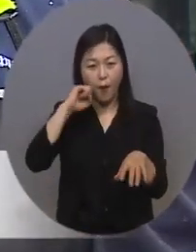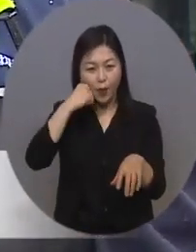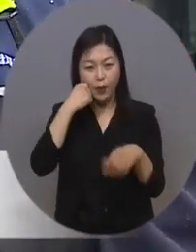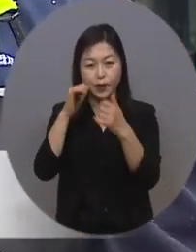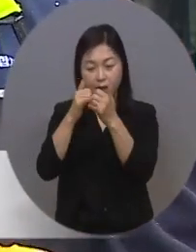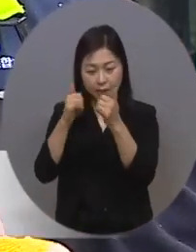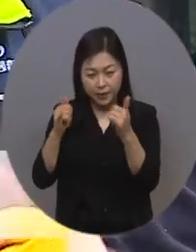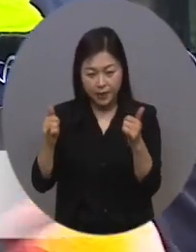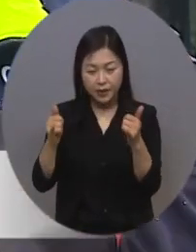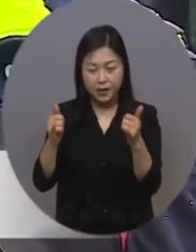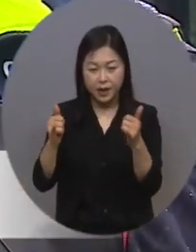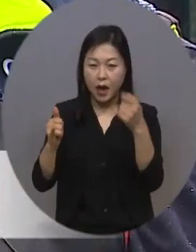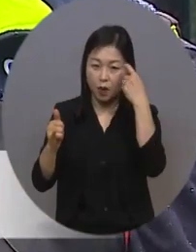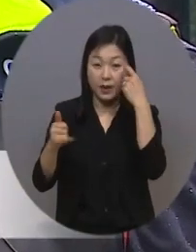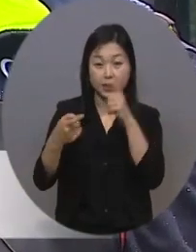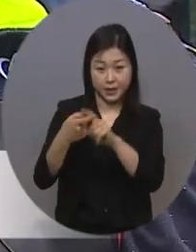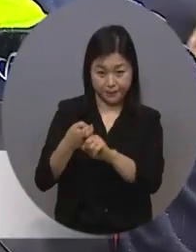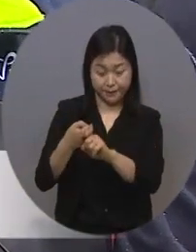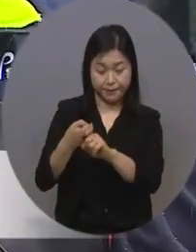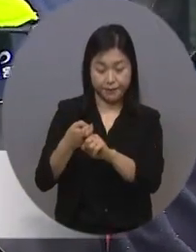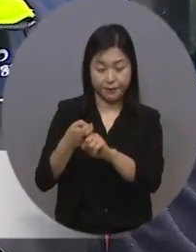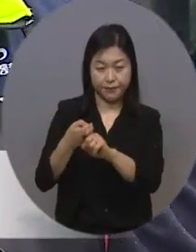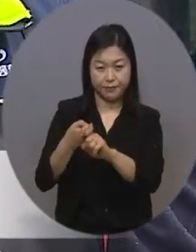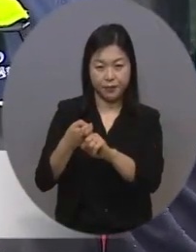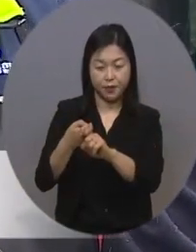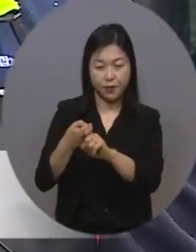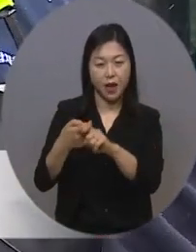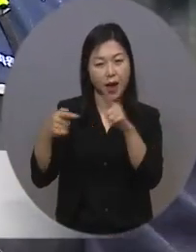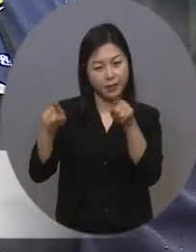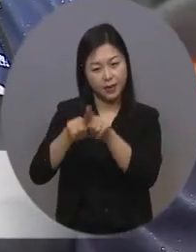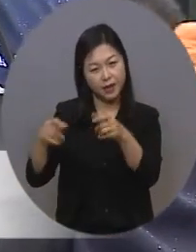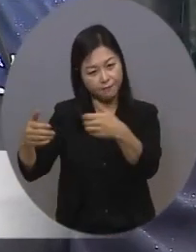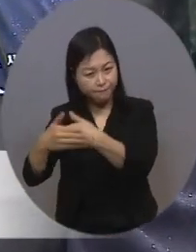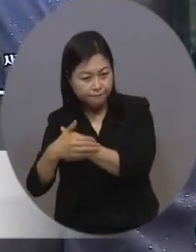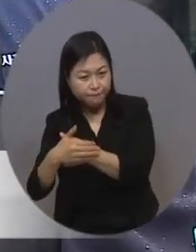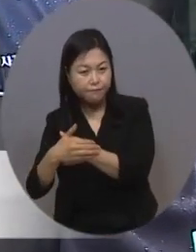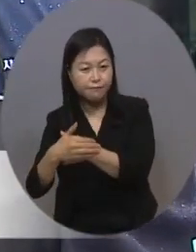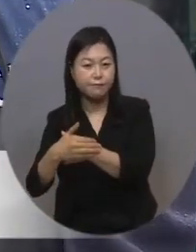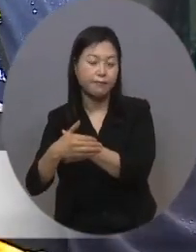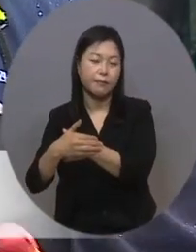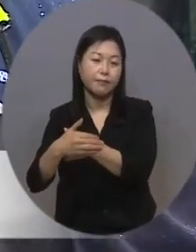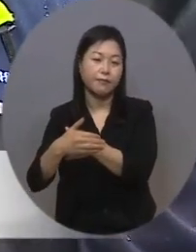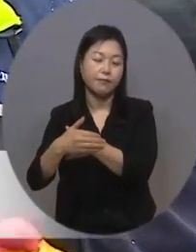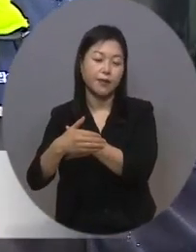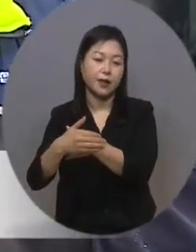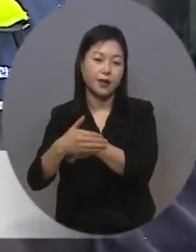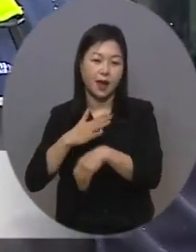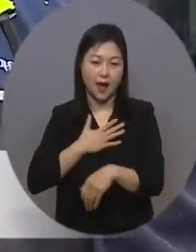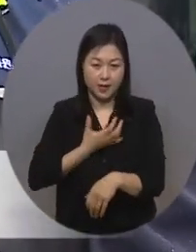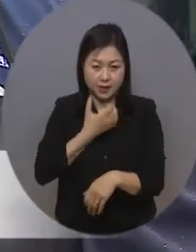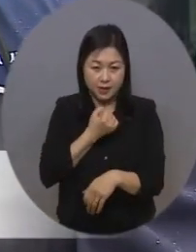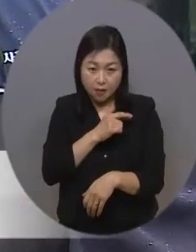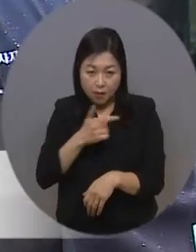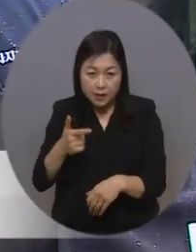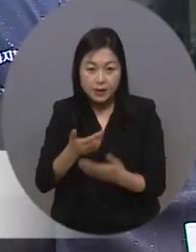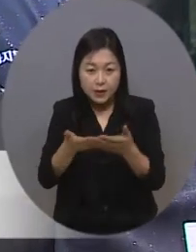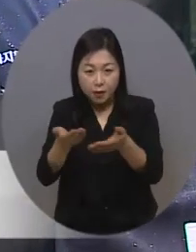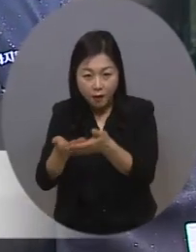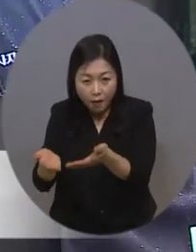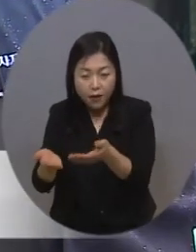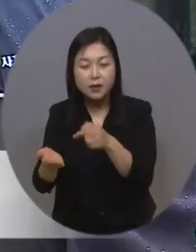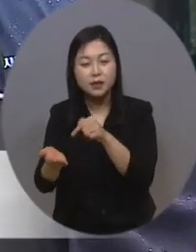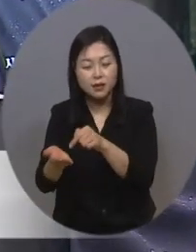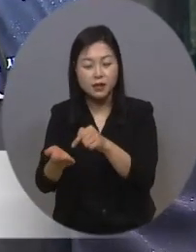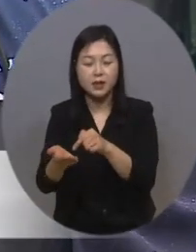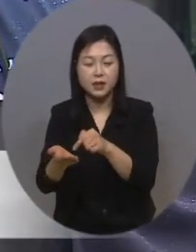이렇게 관심 가져주고 또 함께 해주고 조금씩 이렇게 나누는 게 진정한